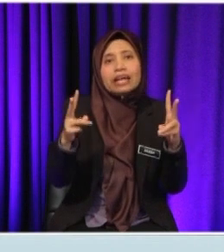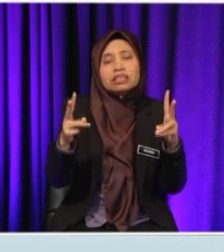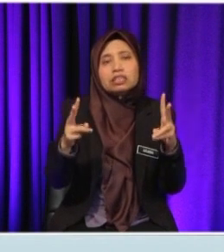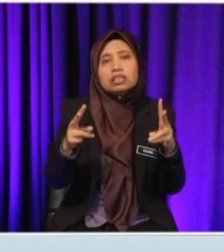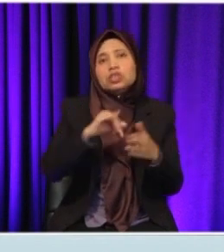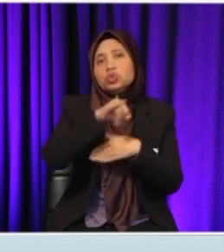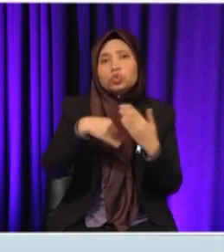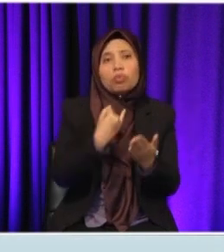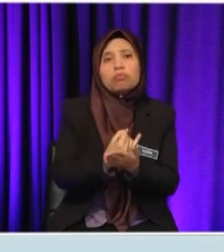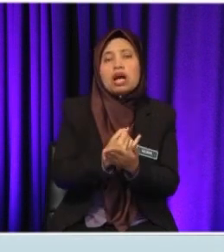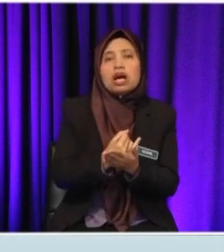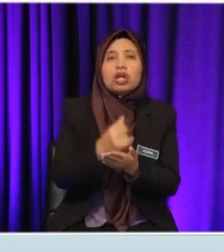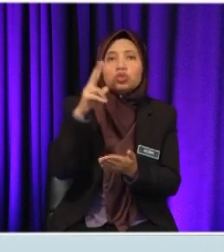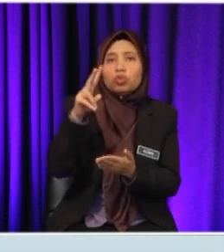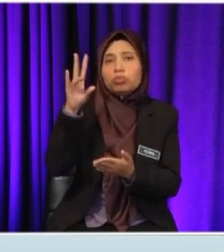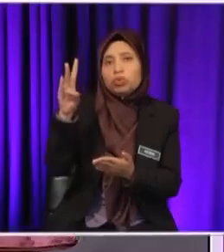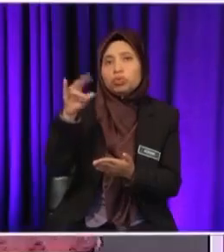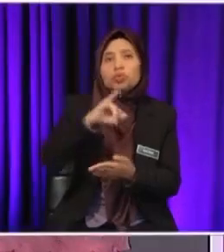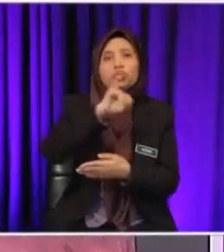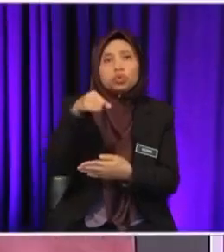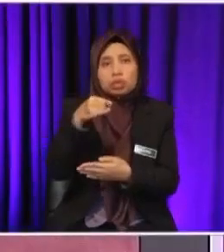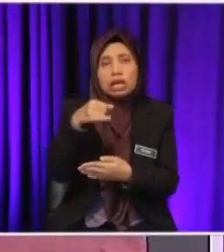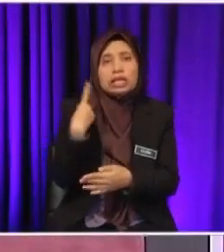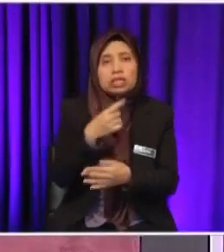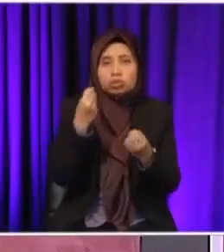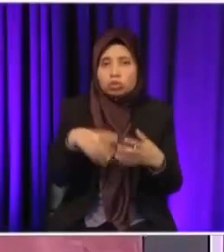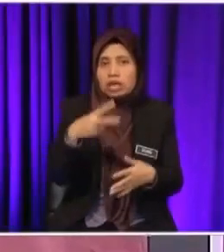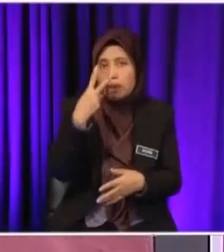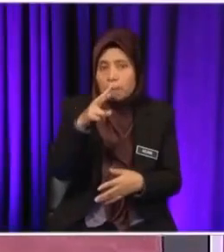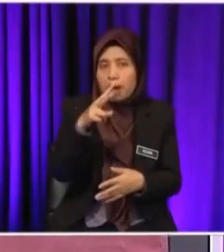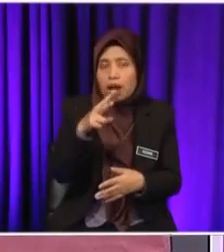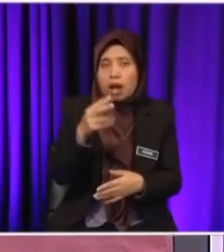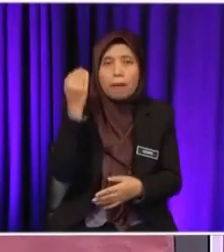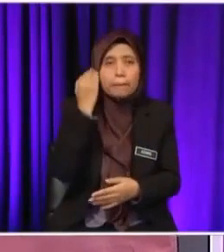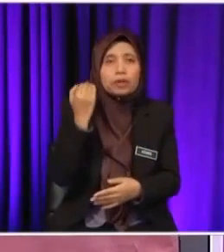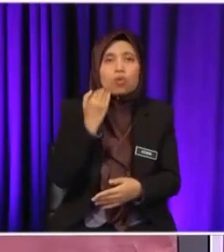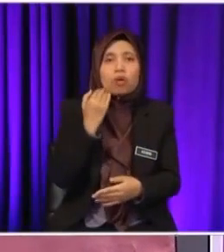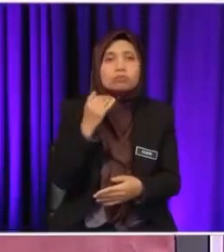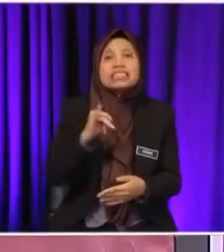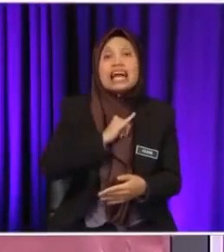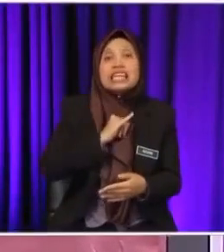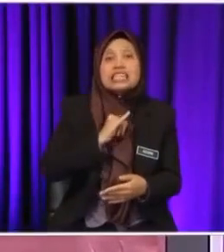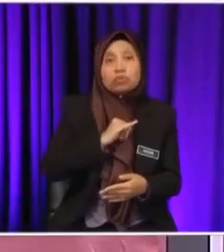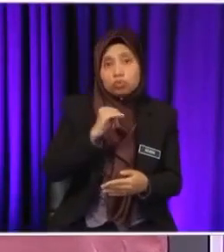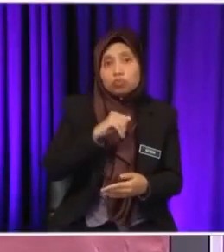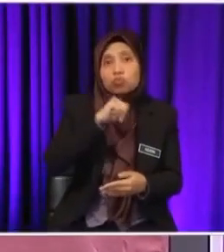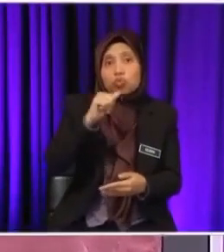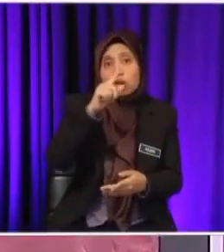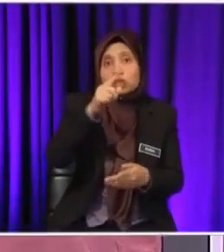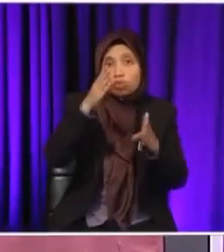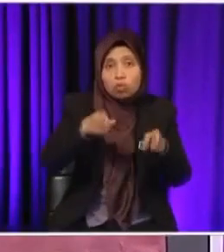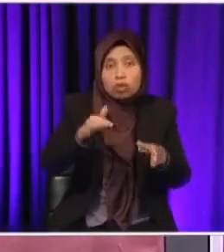jumlah wang 27 juta itu. Maksud sini kita dah nampak. Sebenarnya peguam itu, saya itu bukanlah seorang